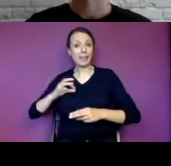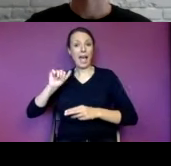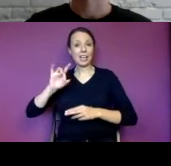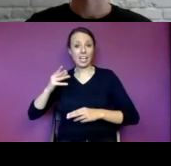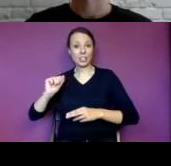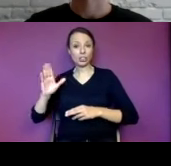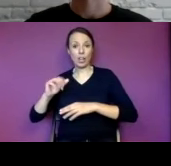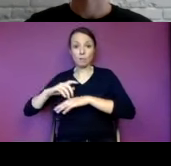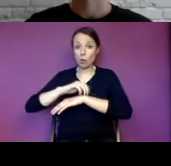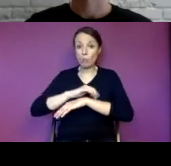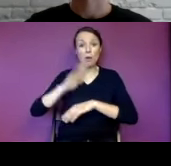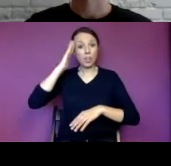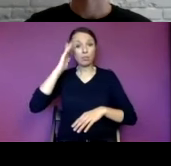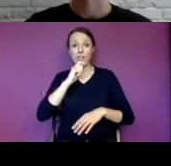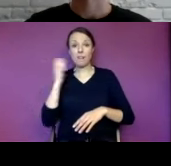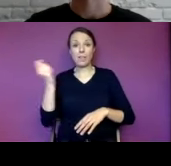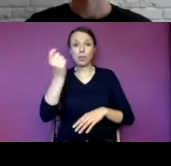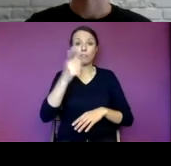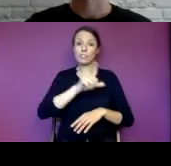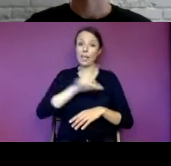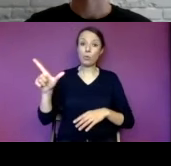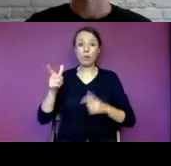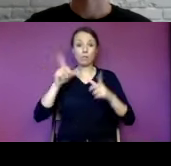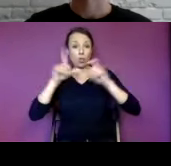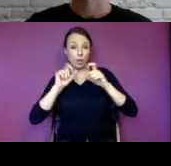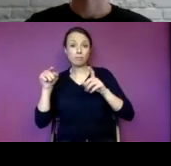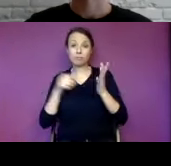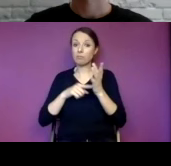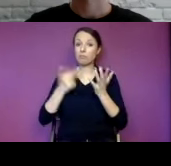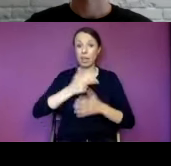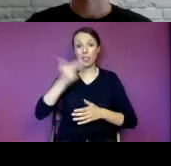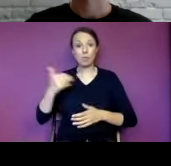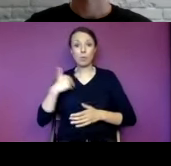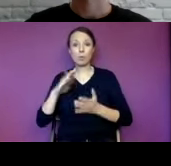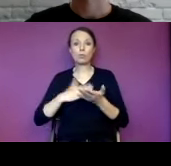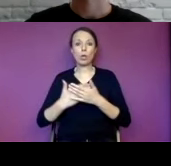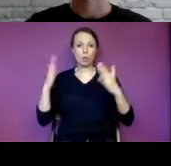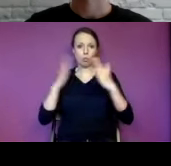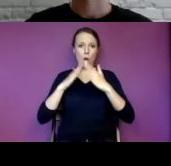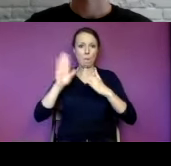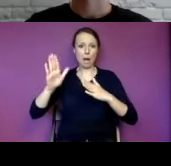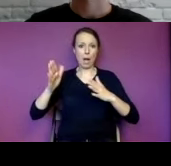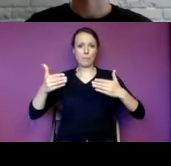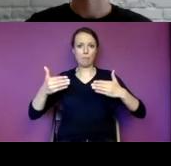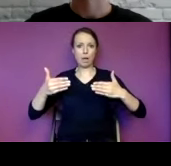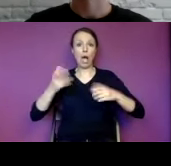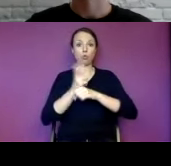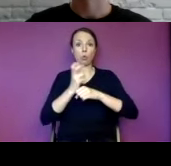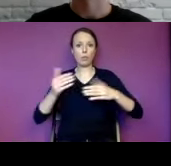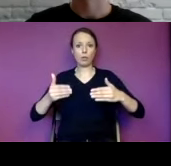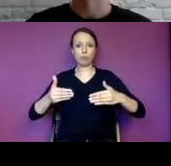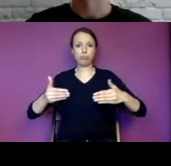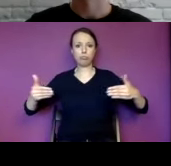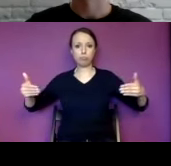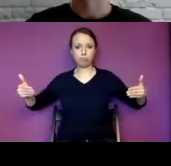Zakładzie Fotograficznym. Na przykład domy, które mają automatyczną bramę, nie były wybierane jako